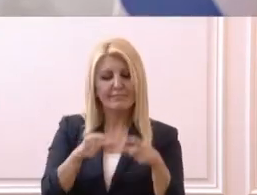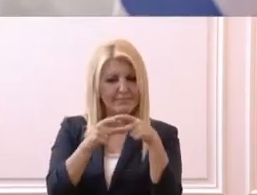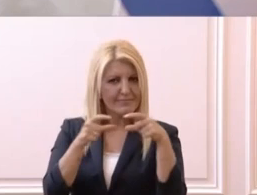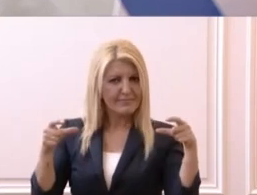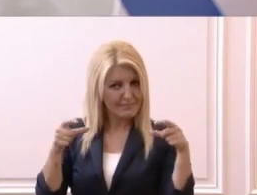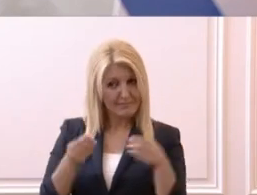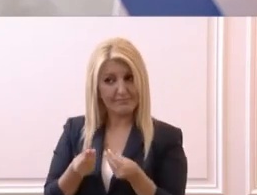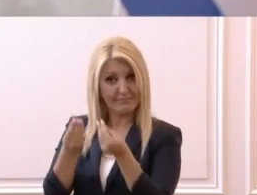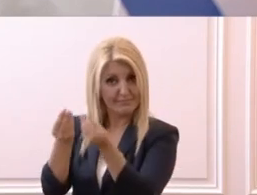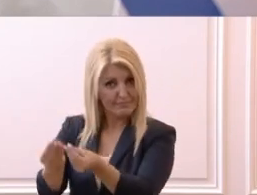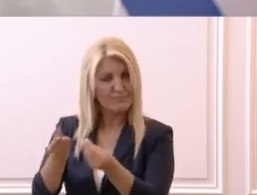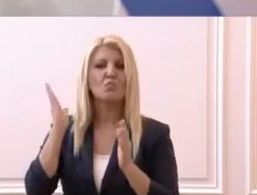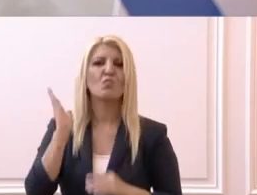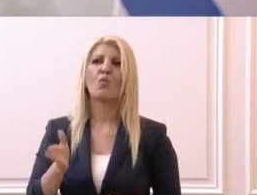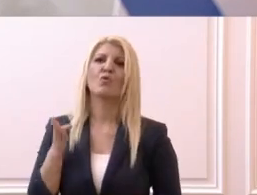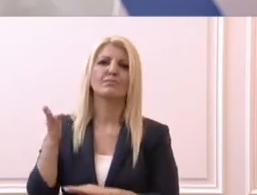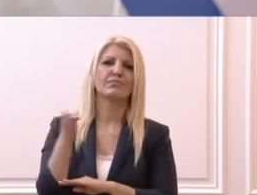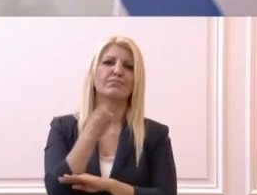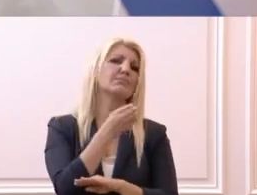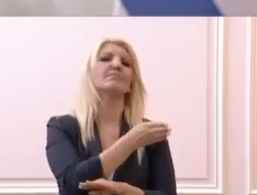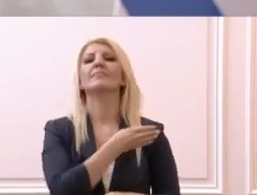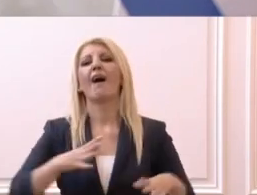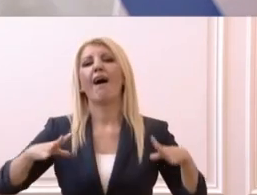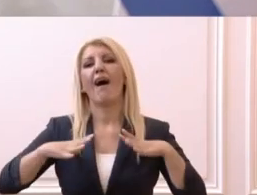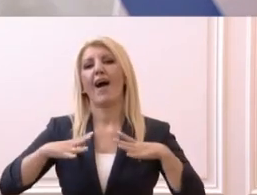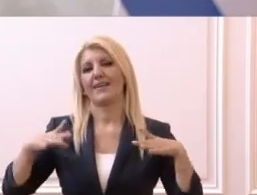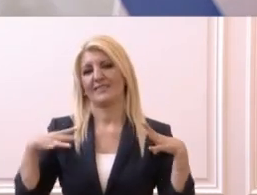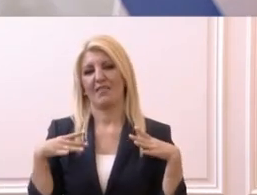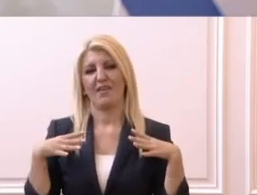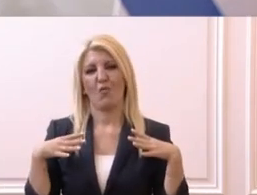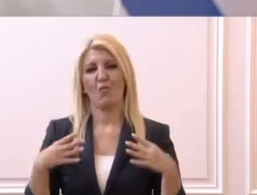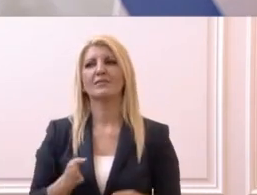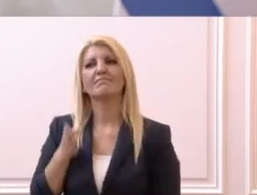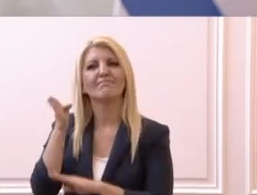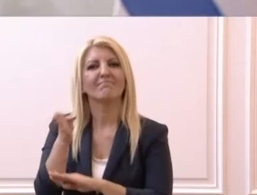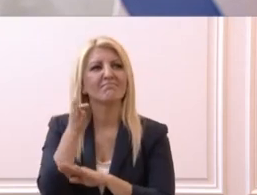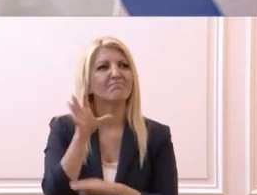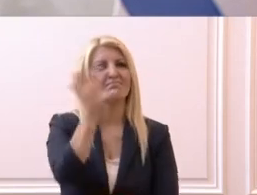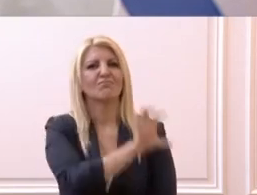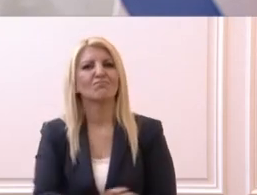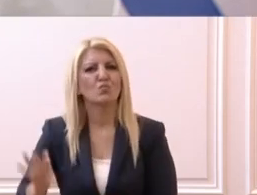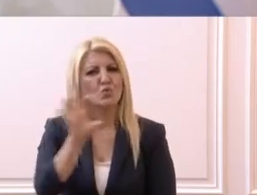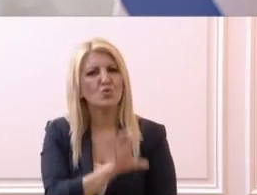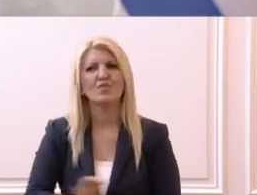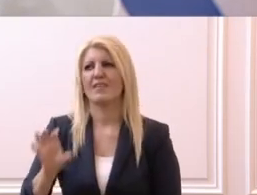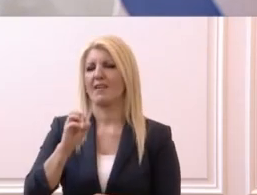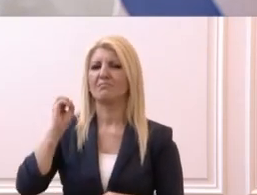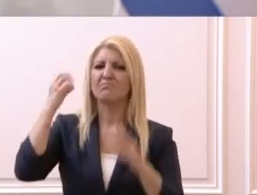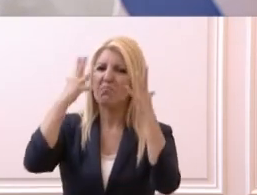κάνουν πιο άνετες διακοπές είτε να χαλαρώσουν σε φόρους πολιτισμού και διασκέδασης.